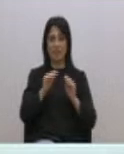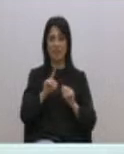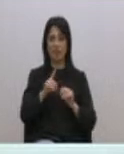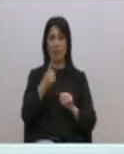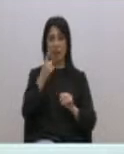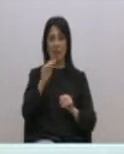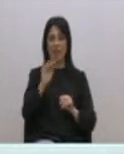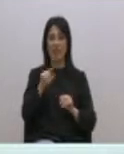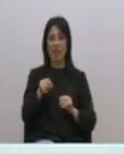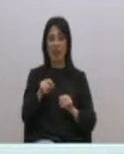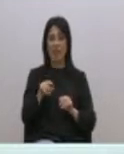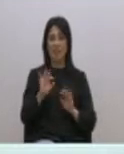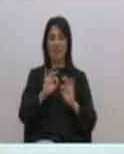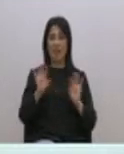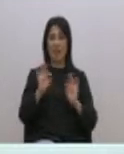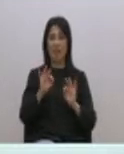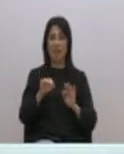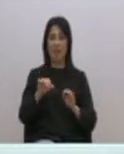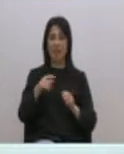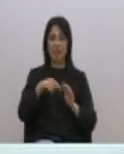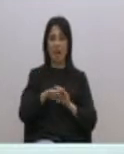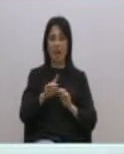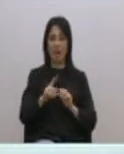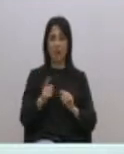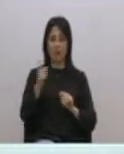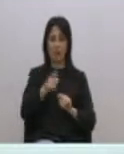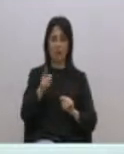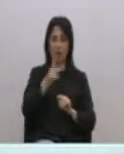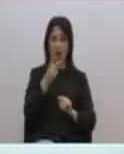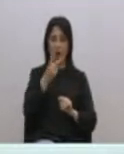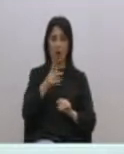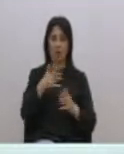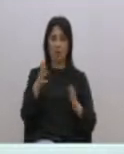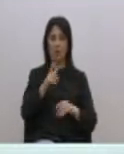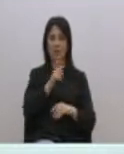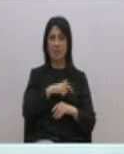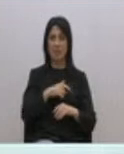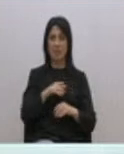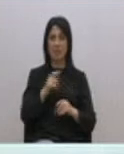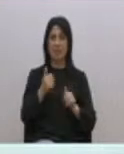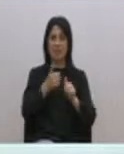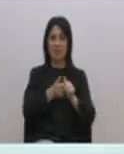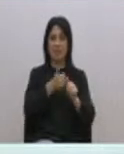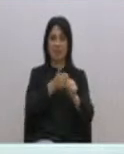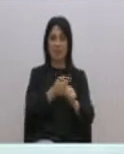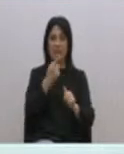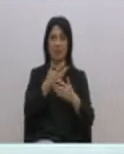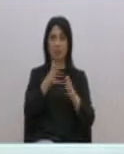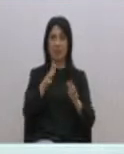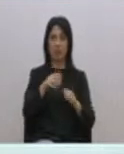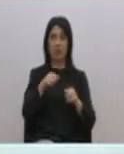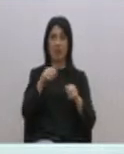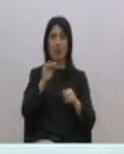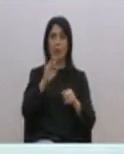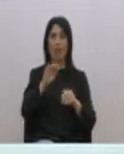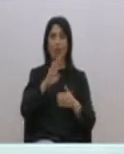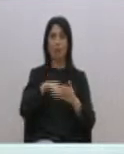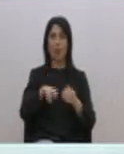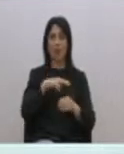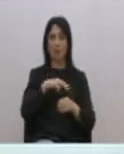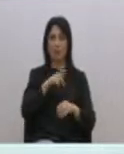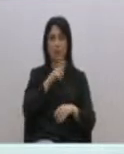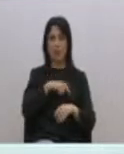ერთი ფრაქციიდან განცხადებით არ გამოვიდეს ზედიზედ 2-ზე მეტი წევრი და ზედიზედ 1-ზე მეტი უფრაქციო პარლამენტის